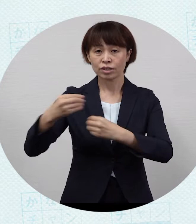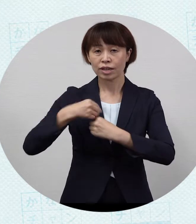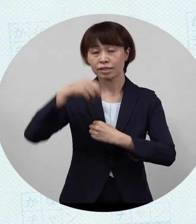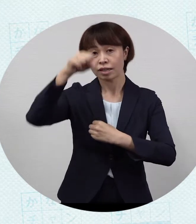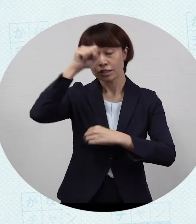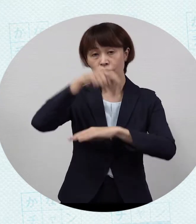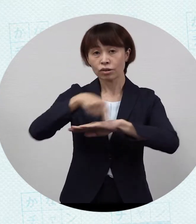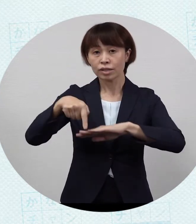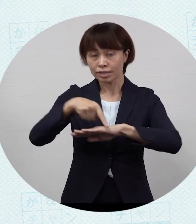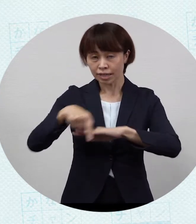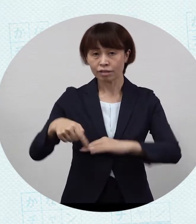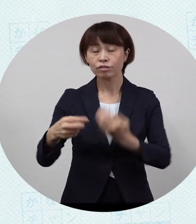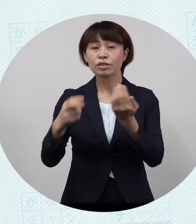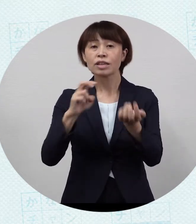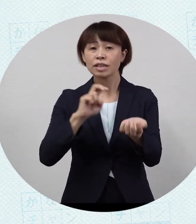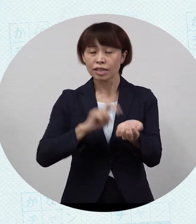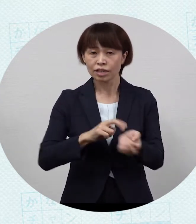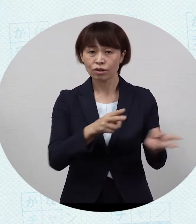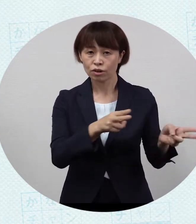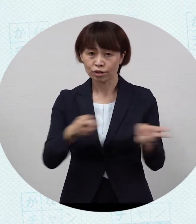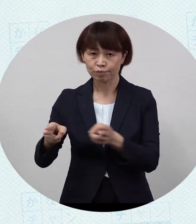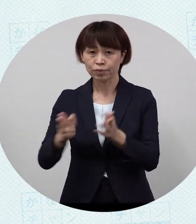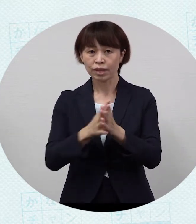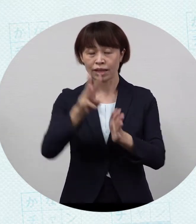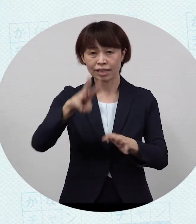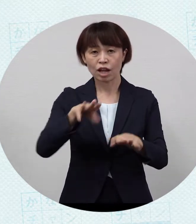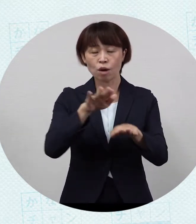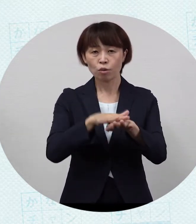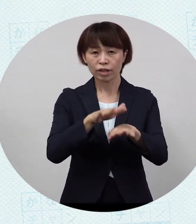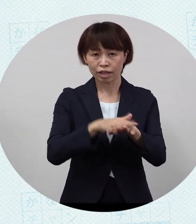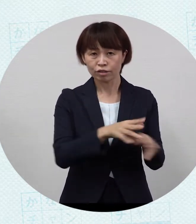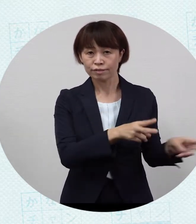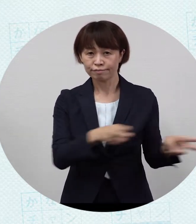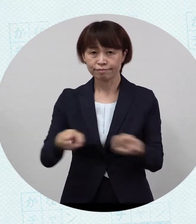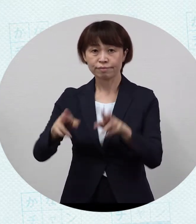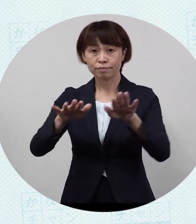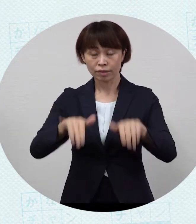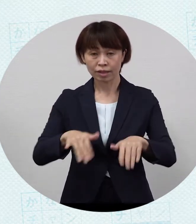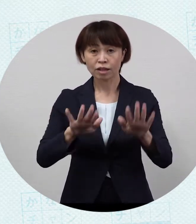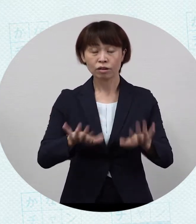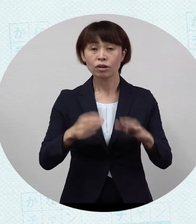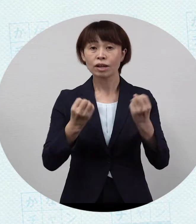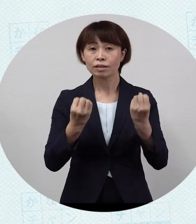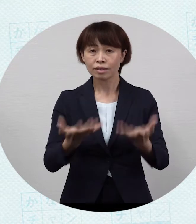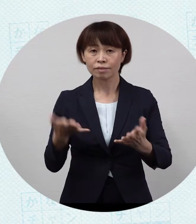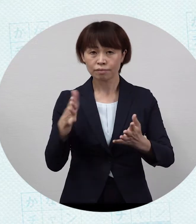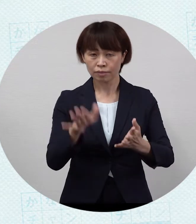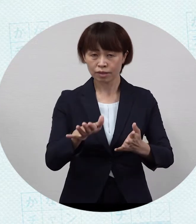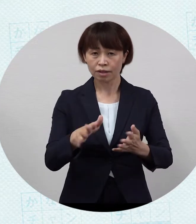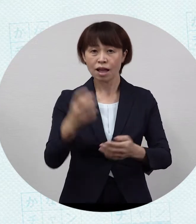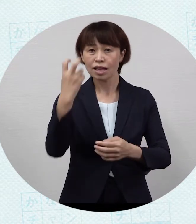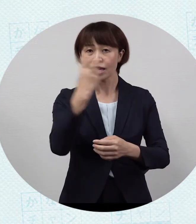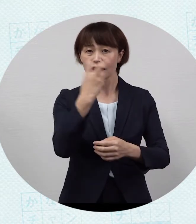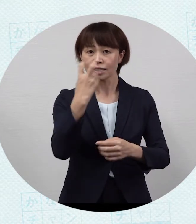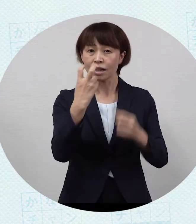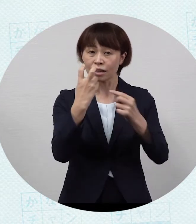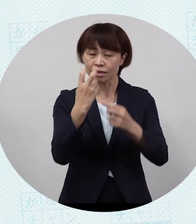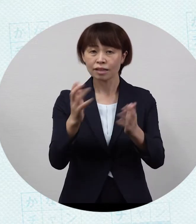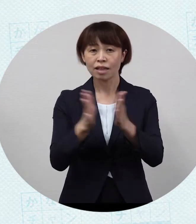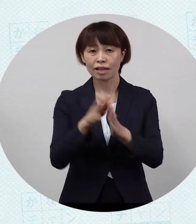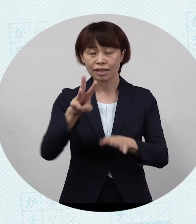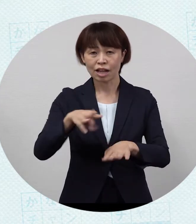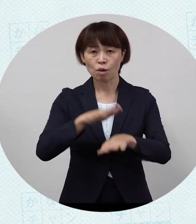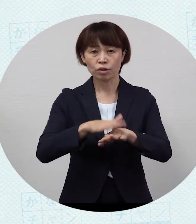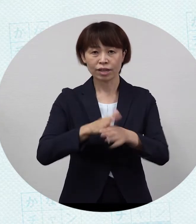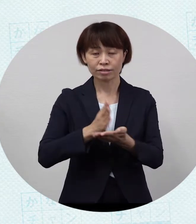として医療提供体制神奈川モデルを整備してきました。今回新たに検査の神奈川モデルが発信するんですよね。